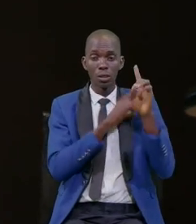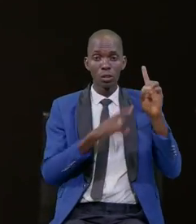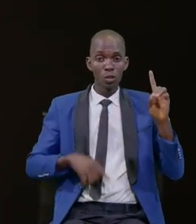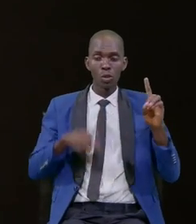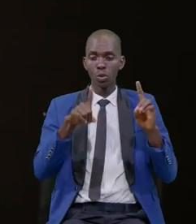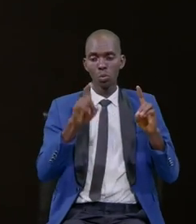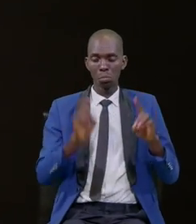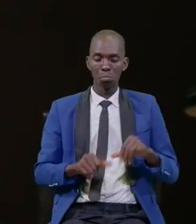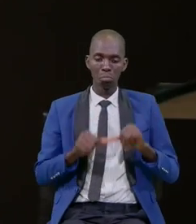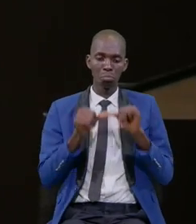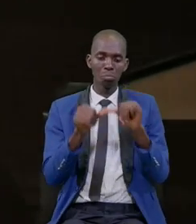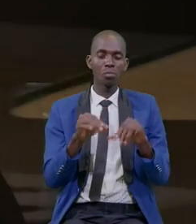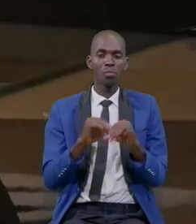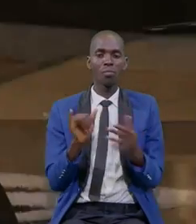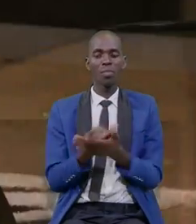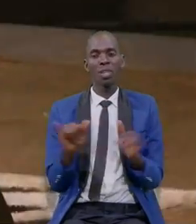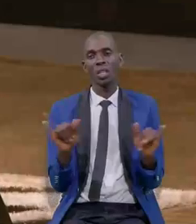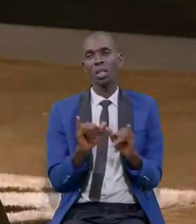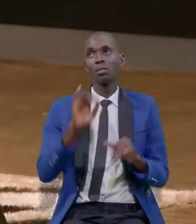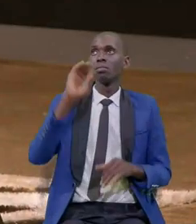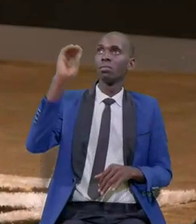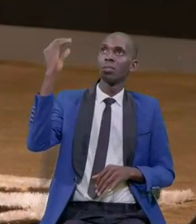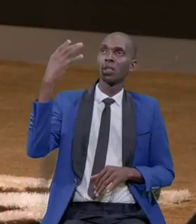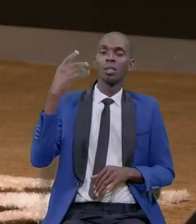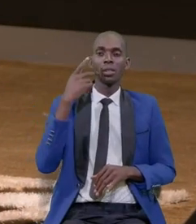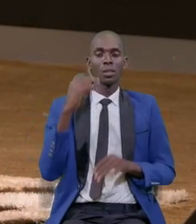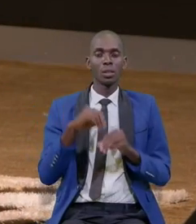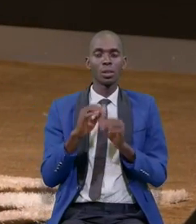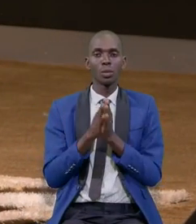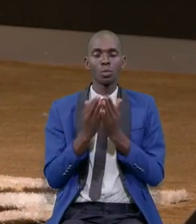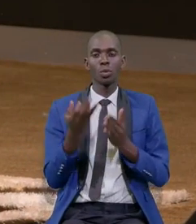au Seigneur, vous continuez, vous demeurez dans cette grâce.